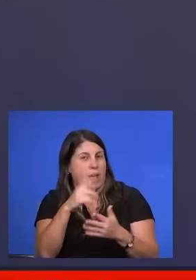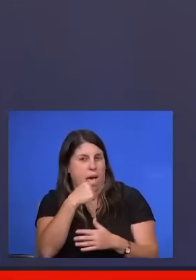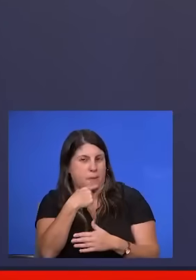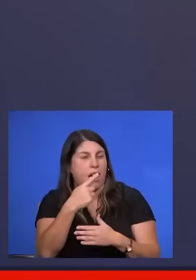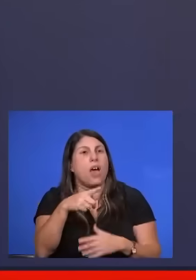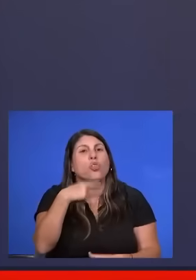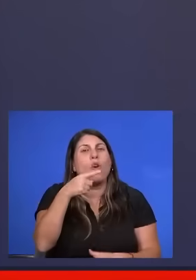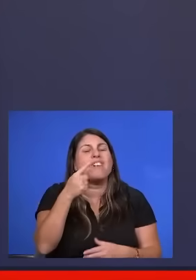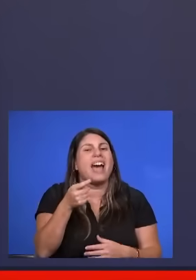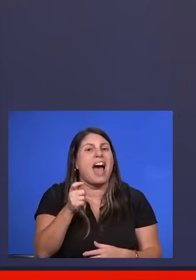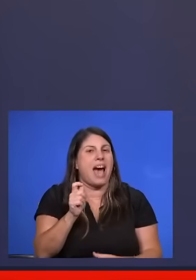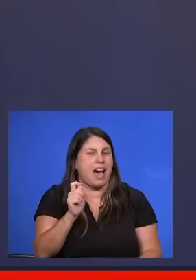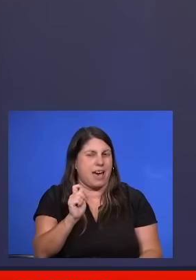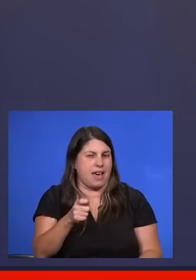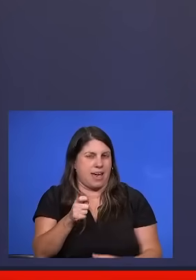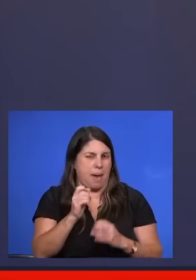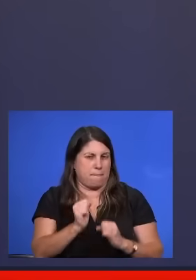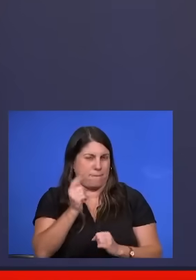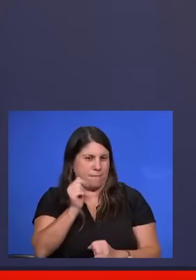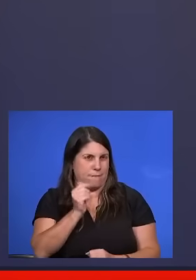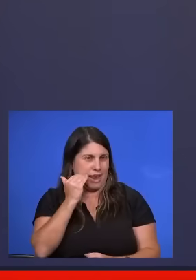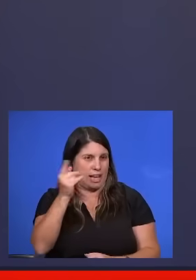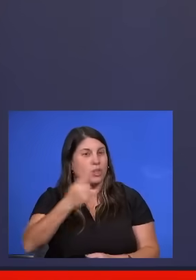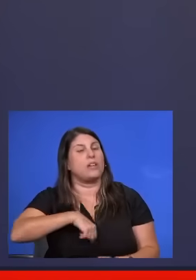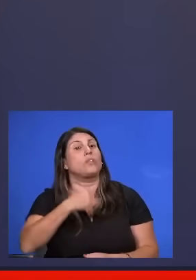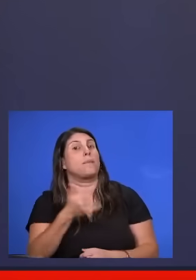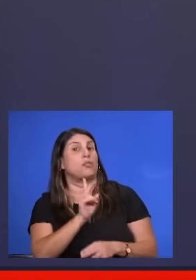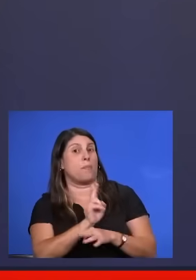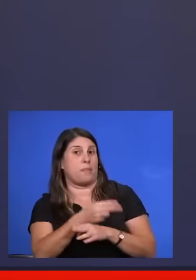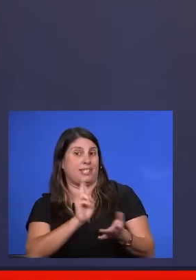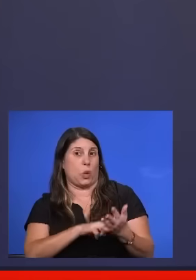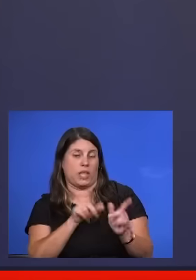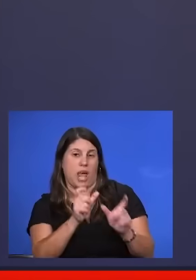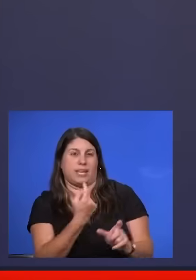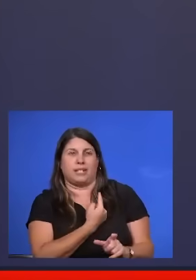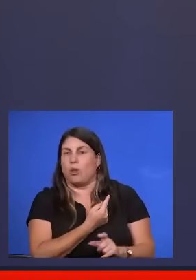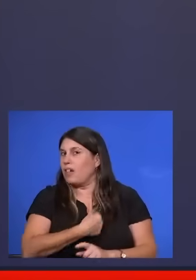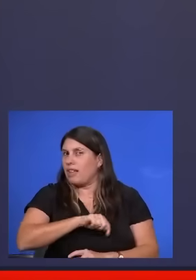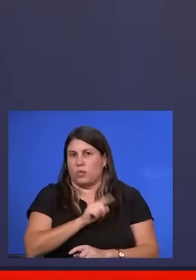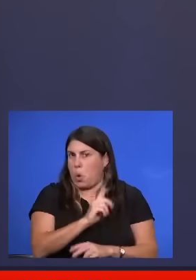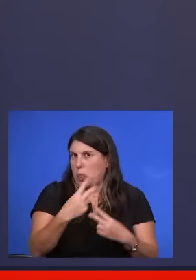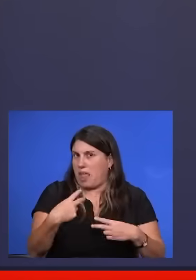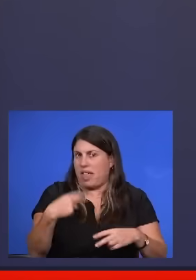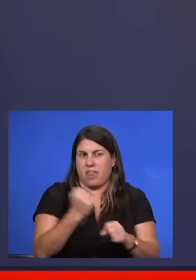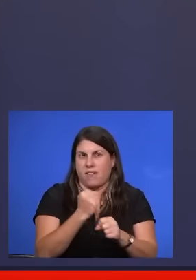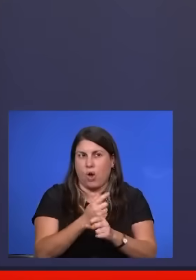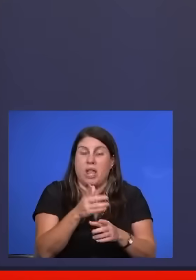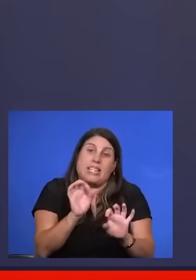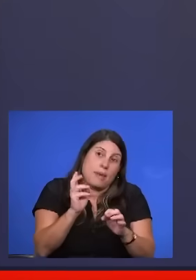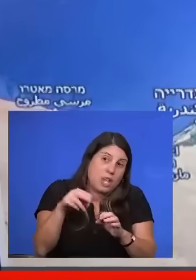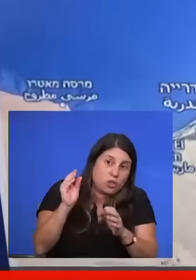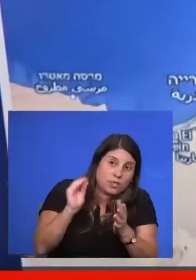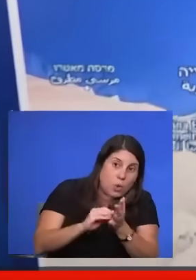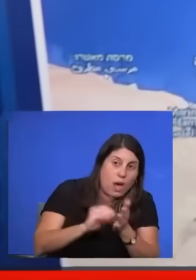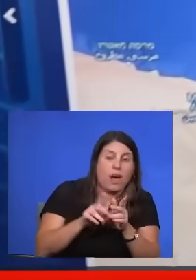We always reserve the right to defend ourselves and we will never hesitate to take action when needed to protect our forces and our interests